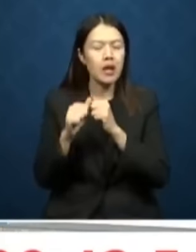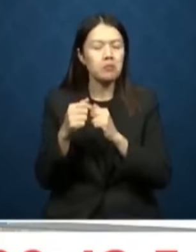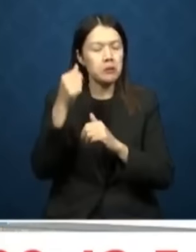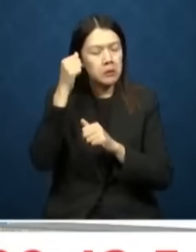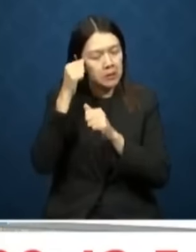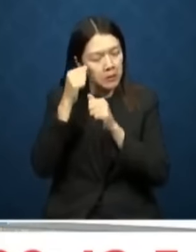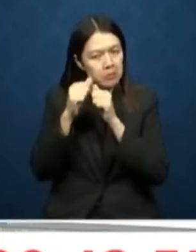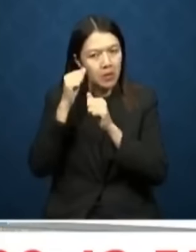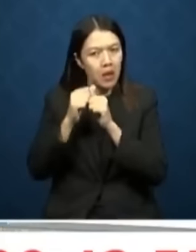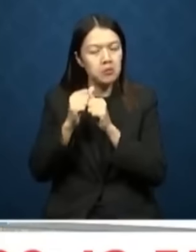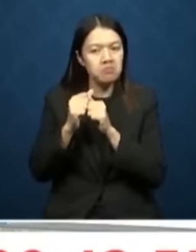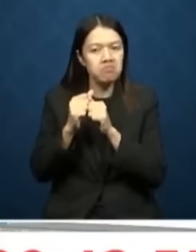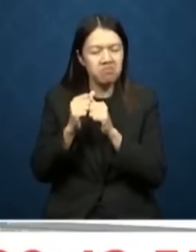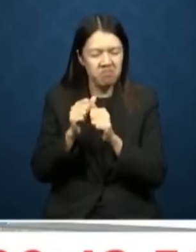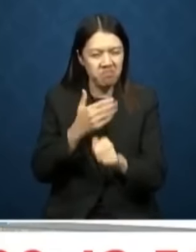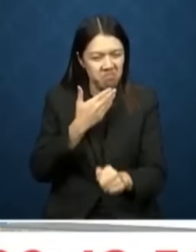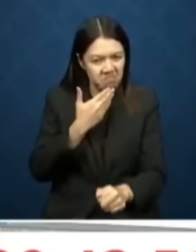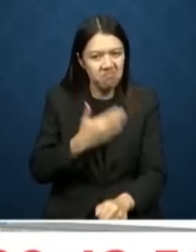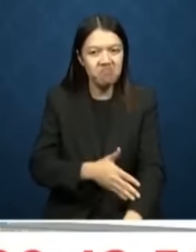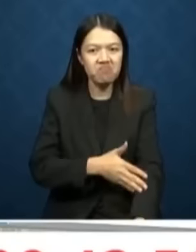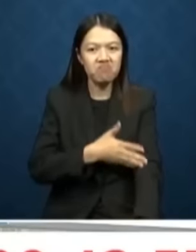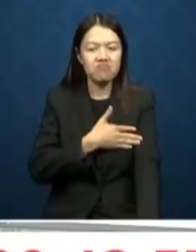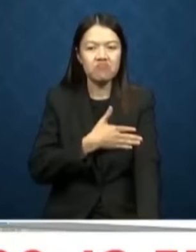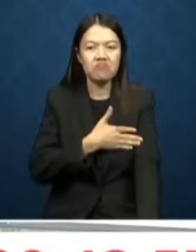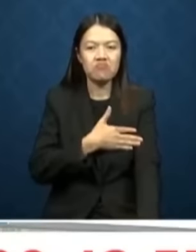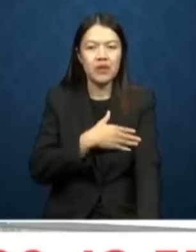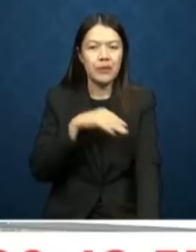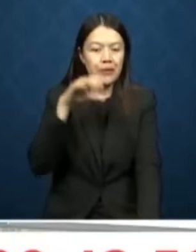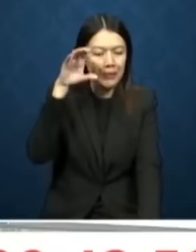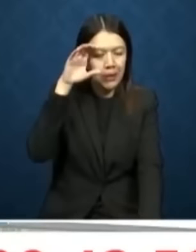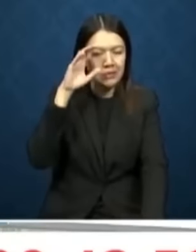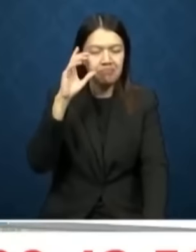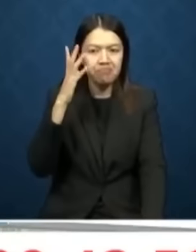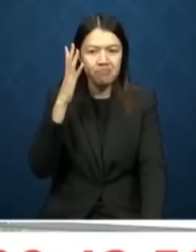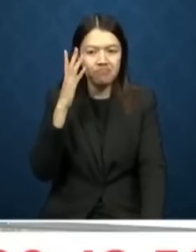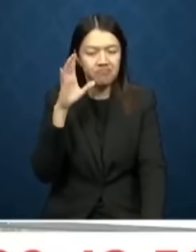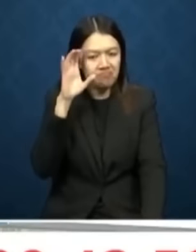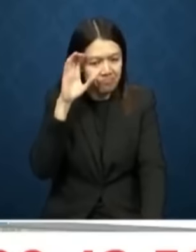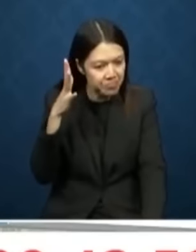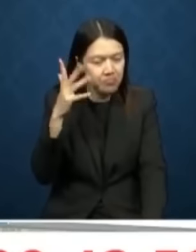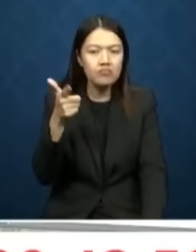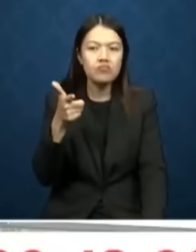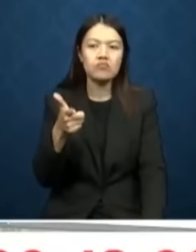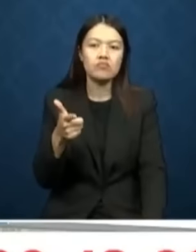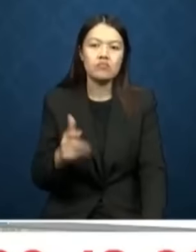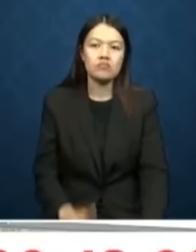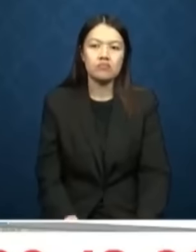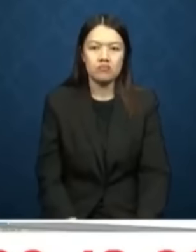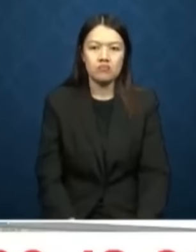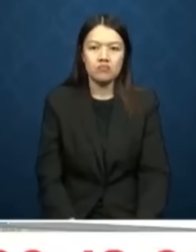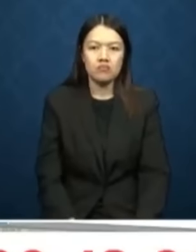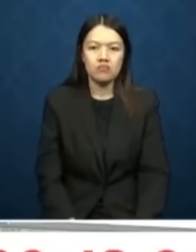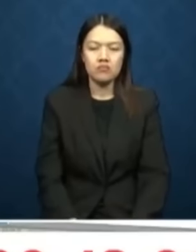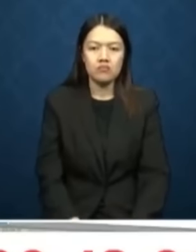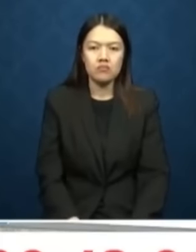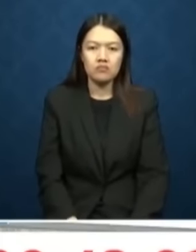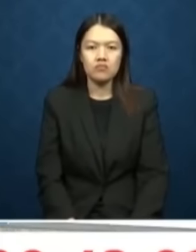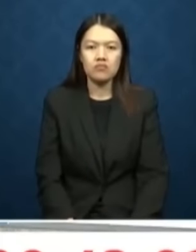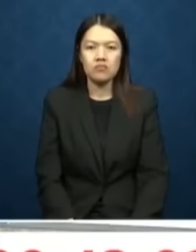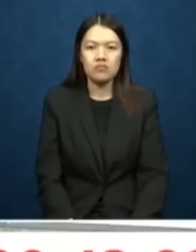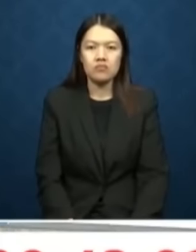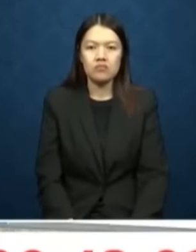าวนานและที่ผมกังวลคือมันเกิดวิกฤตศรัทธาวันใดที่เกิดวิกฤตศรัทธามันจะมามันจะนำมาซึ่ง